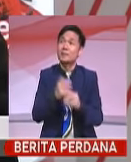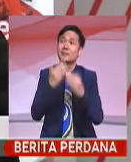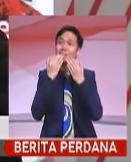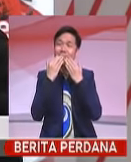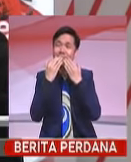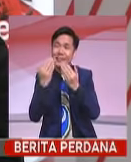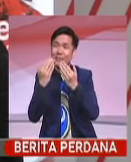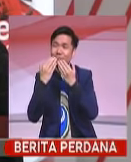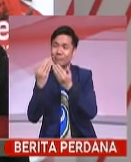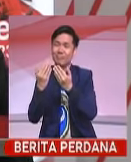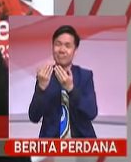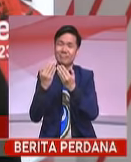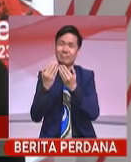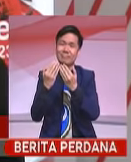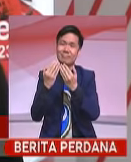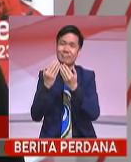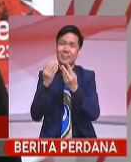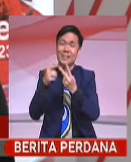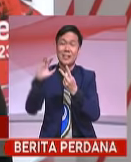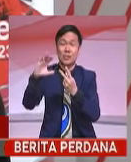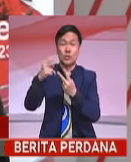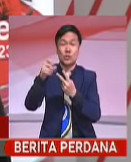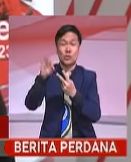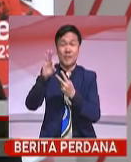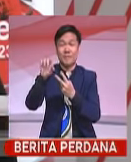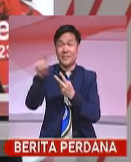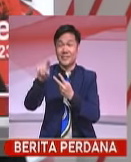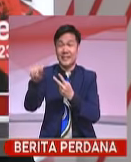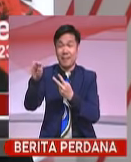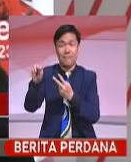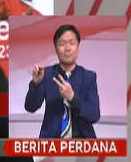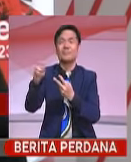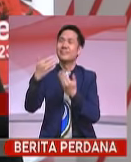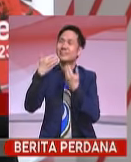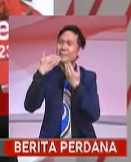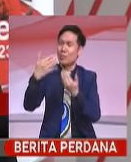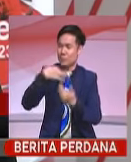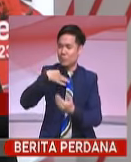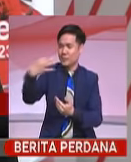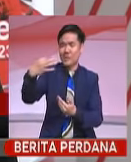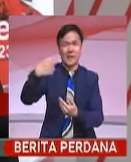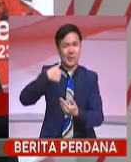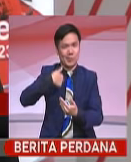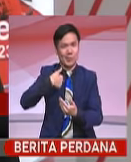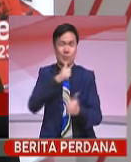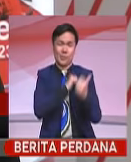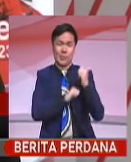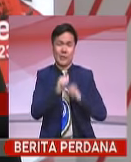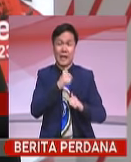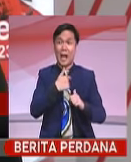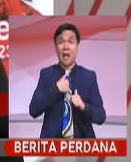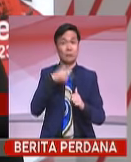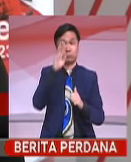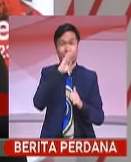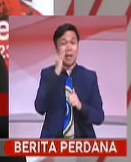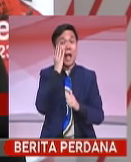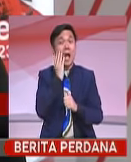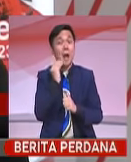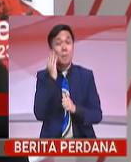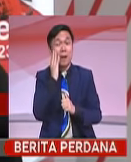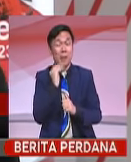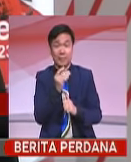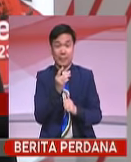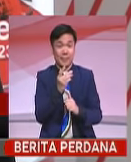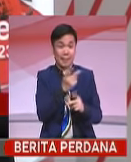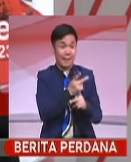much pada Chef Zam sebab sudi ambil Izu untuk lakukan watak Umar ni walaupun dia tahu Izu ni tak pernah ada pengalaman jaga anak